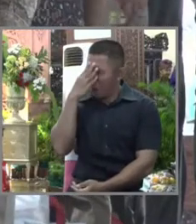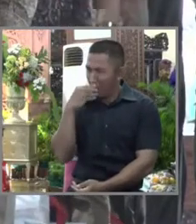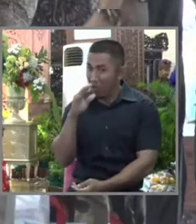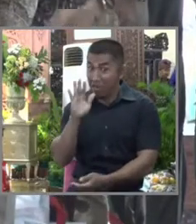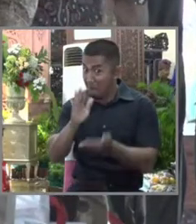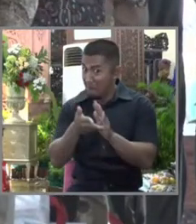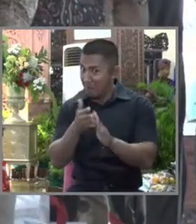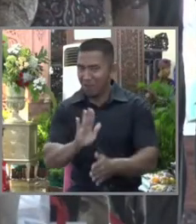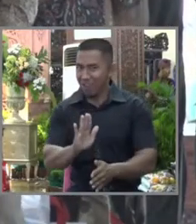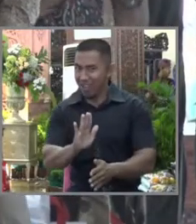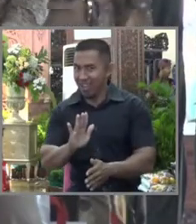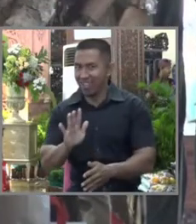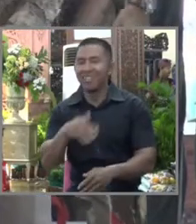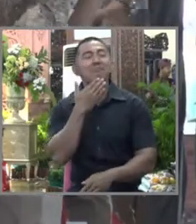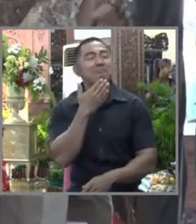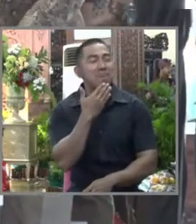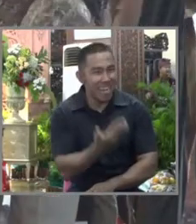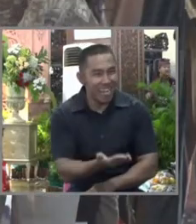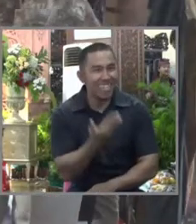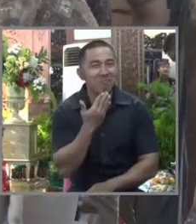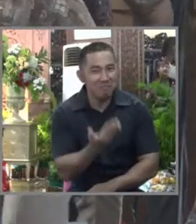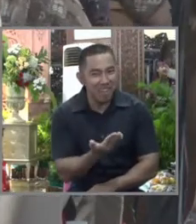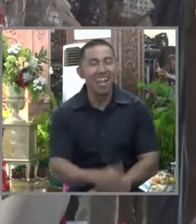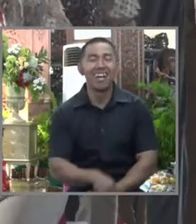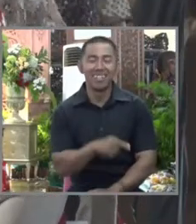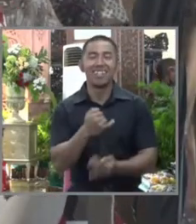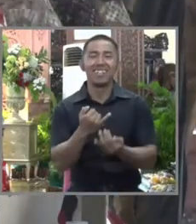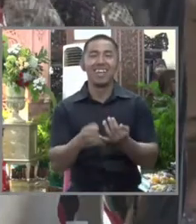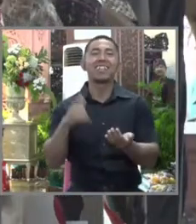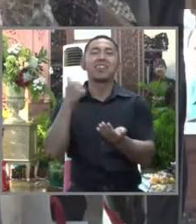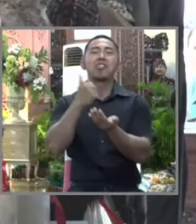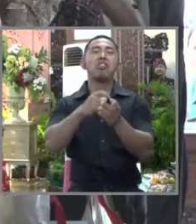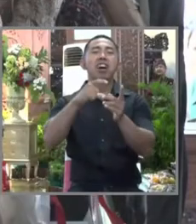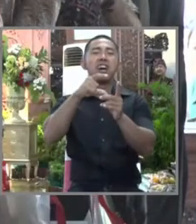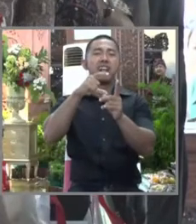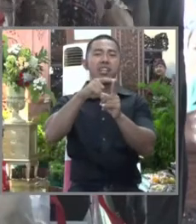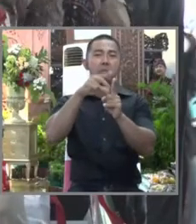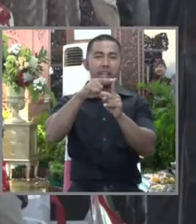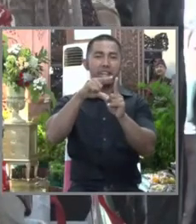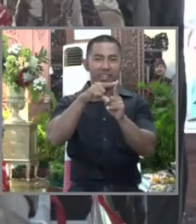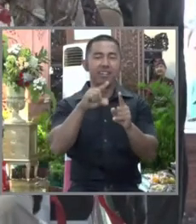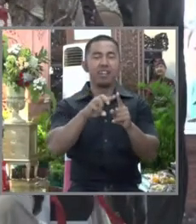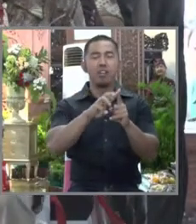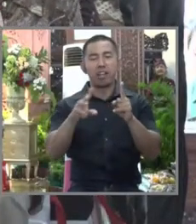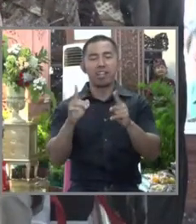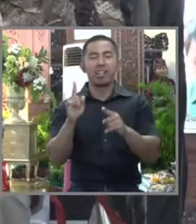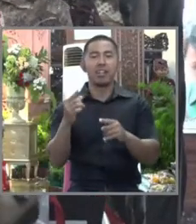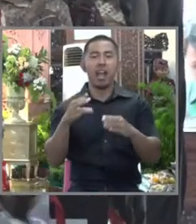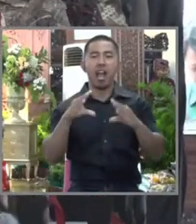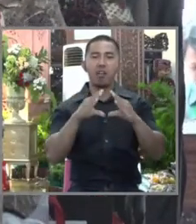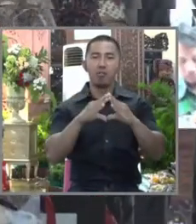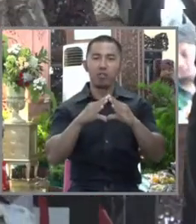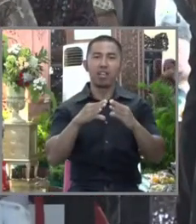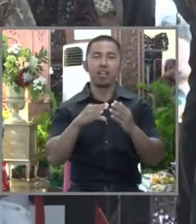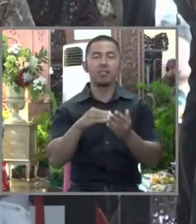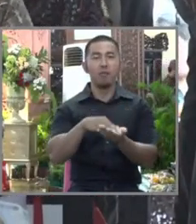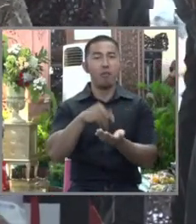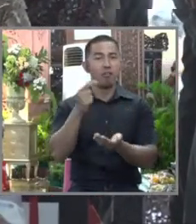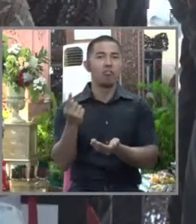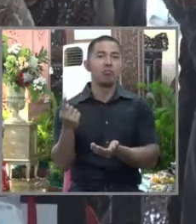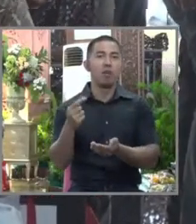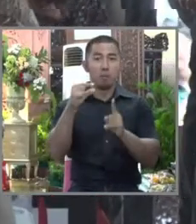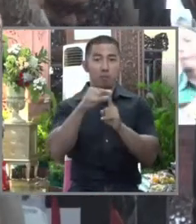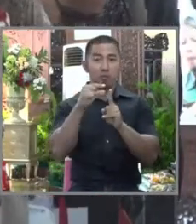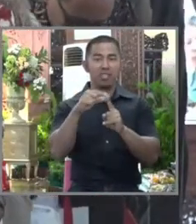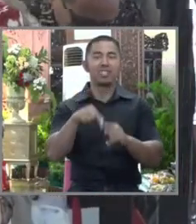pernah. Makasih, makasih. Ini dari ketua dewan datang, dari wakil, dari anggota Forkompimda yang dari